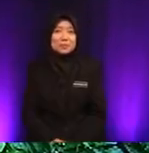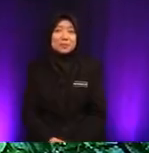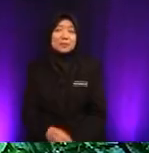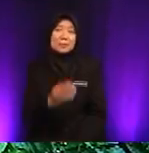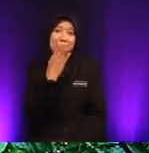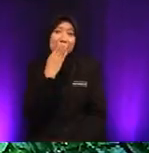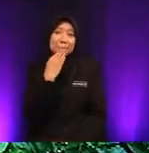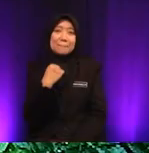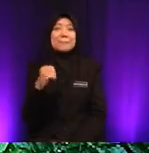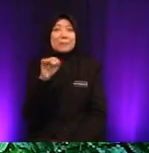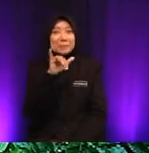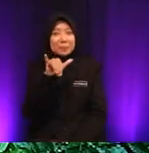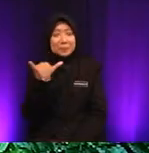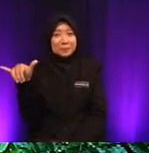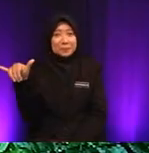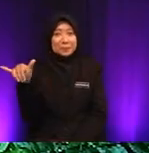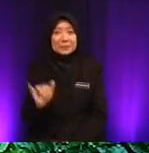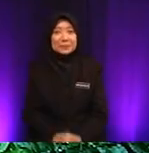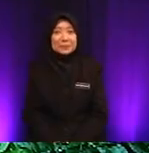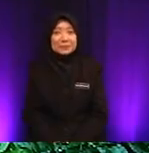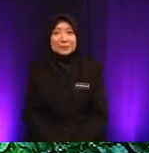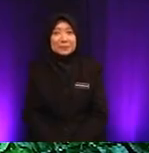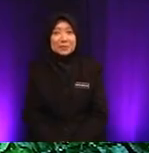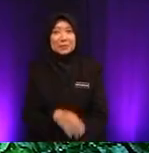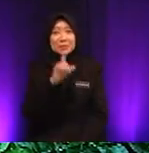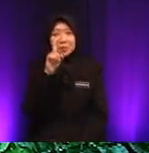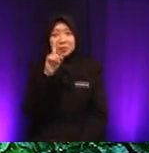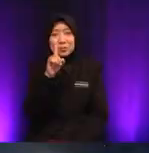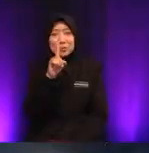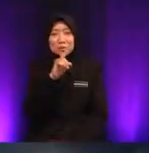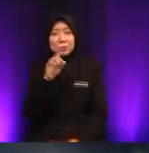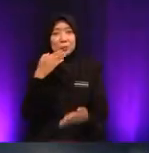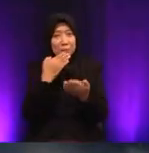manisnya hewan cakep makan satu